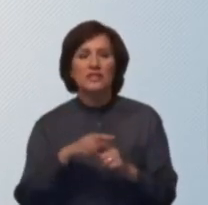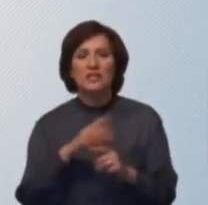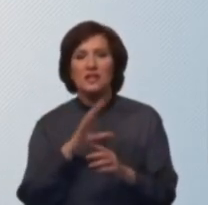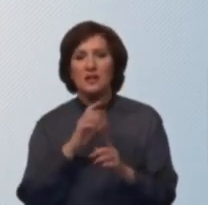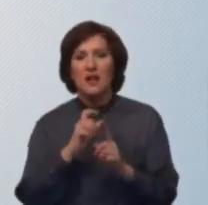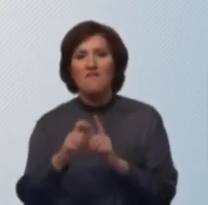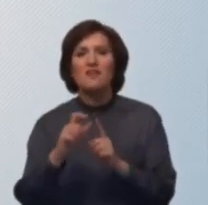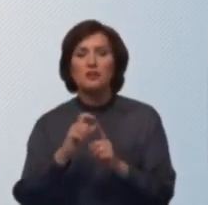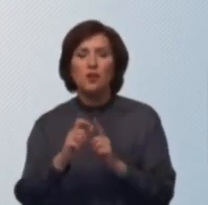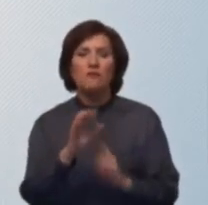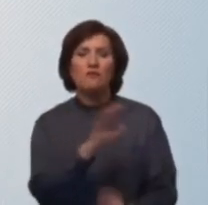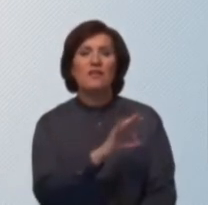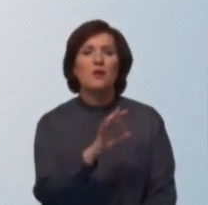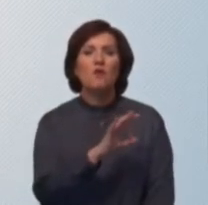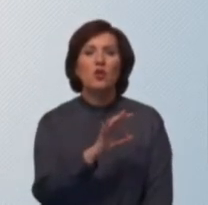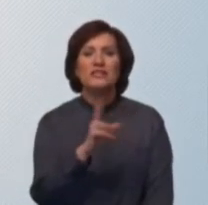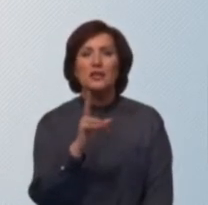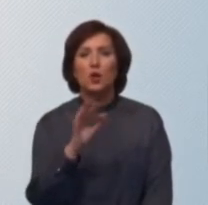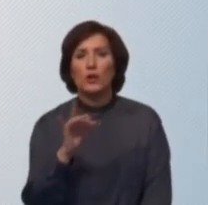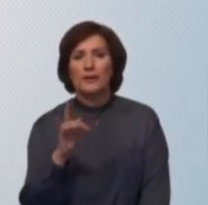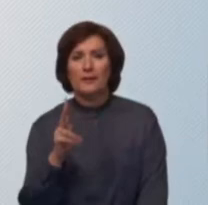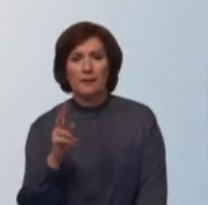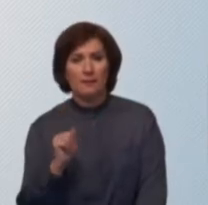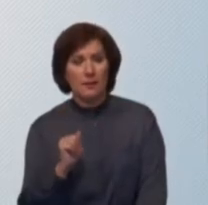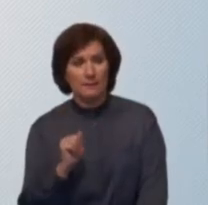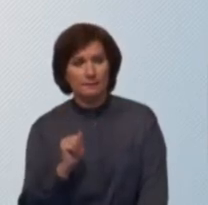висловлювань Олександра Корнієнка?